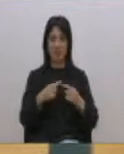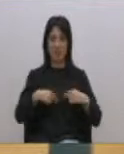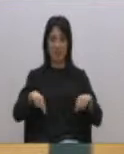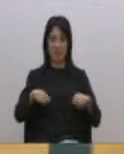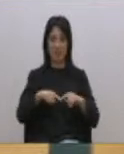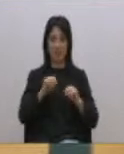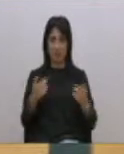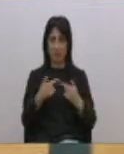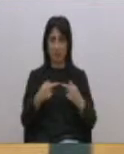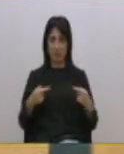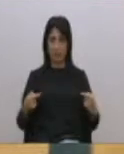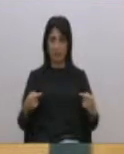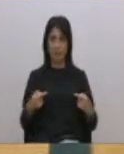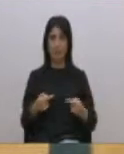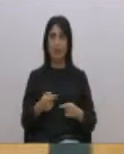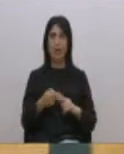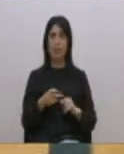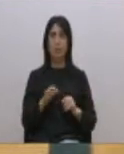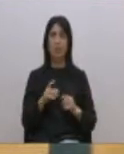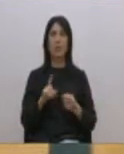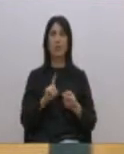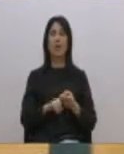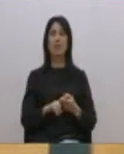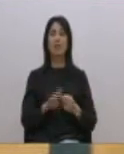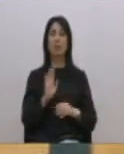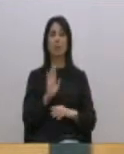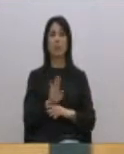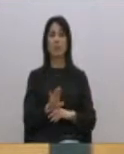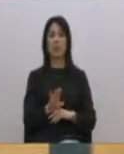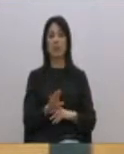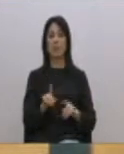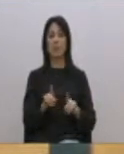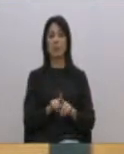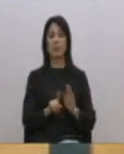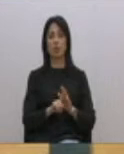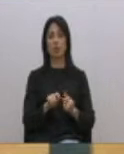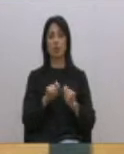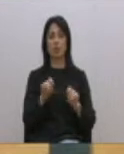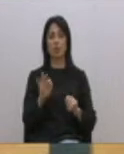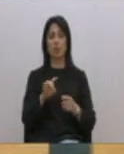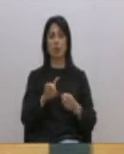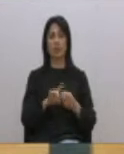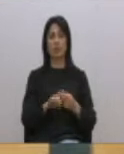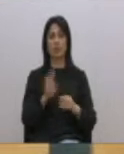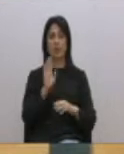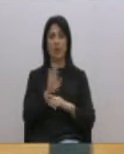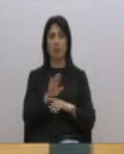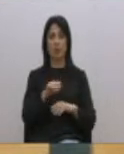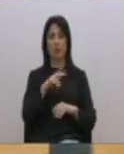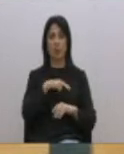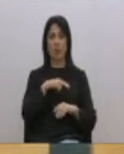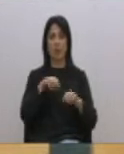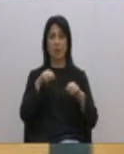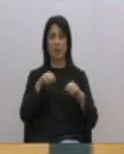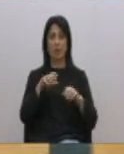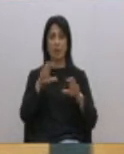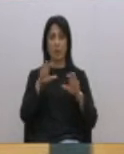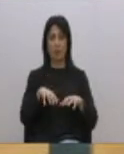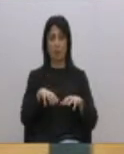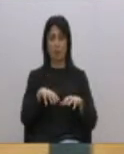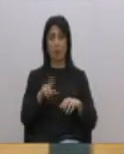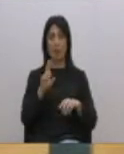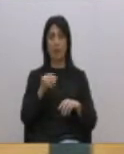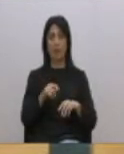შეიძლება იყოს მრავალფეროვანი. ამასთან დაკავშირებით ბრძანებას, ასე ვთქვათ, შექმნასთან დაკავშირებით გამოსცემს პარლამენტის თავმჯდომარე